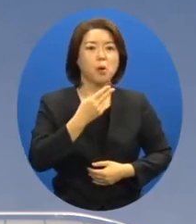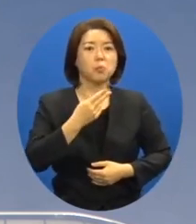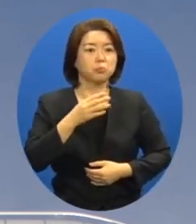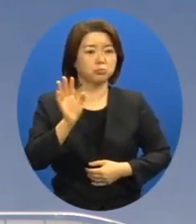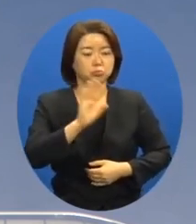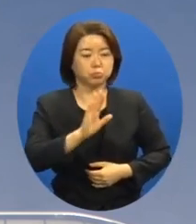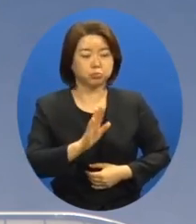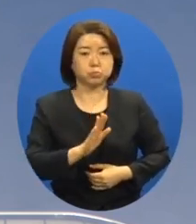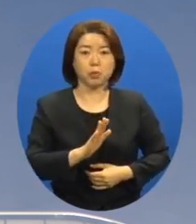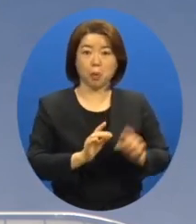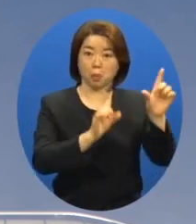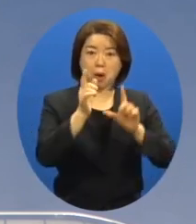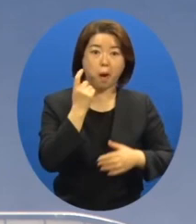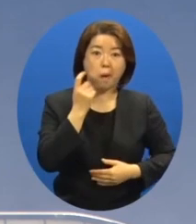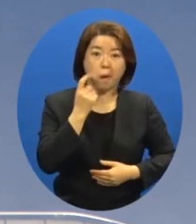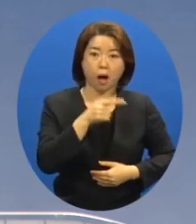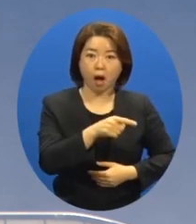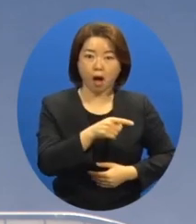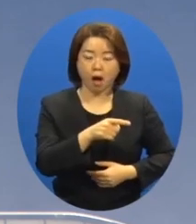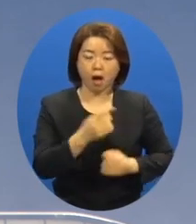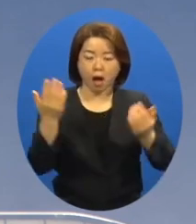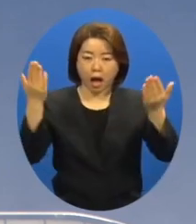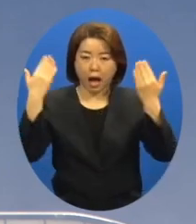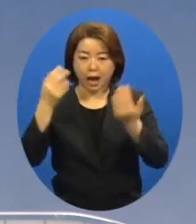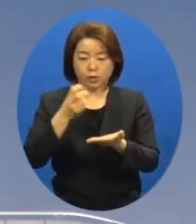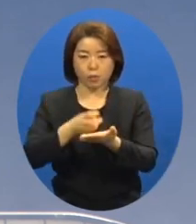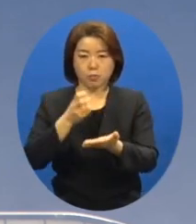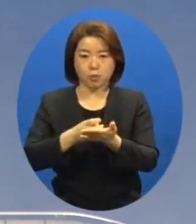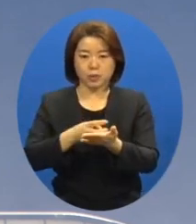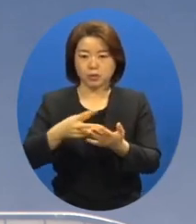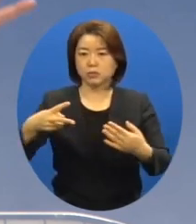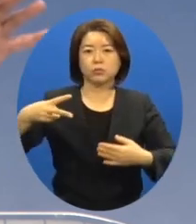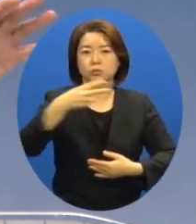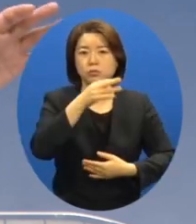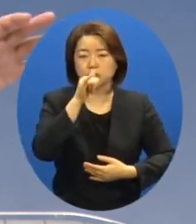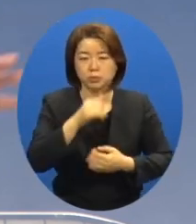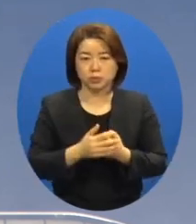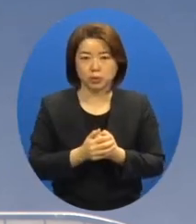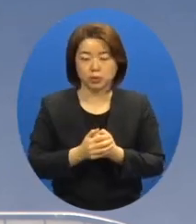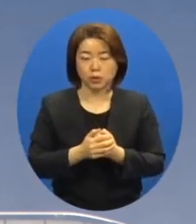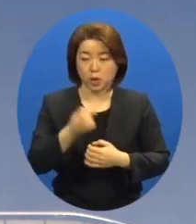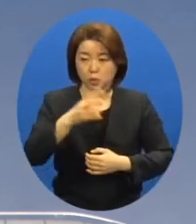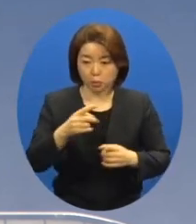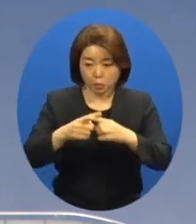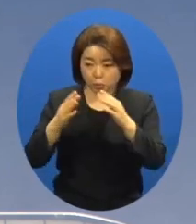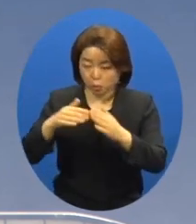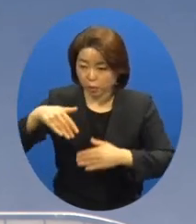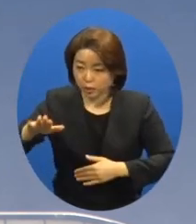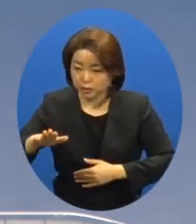학교 교칙이 그걸 금지하고 있으니까. 교회 가서는 절대로 안 하는 것처럼 하더라.